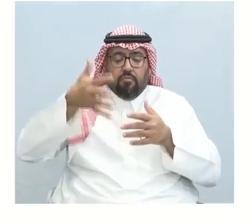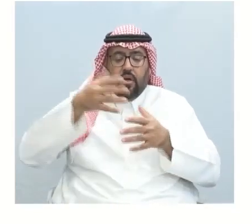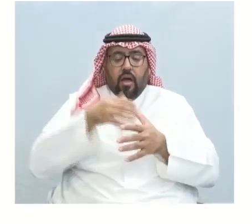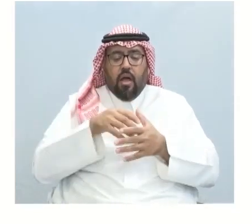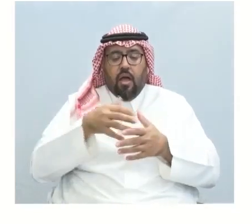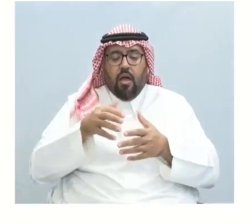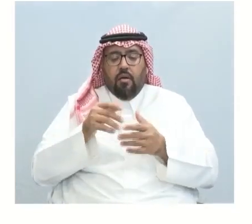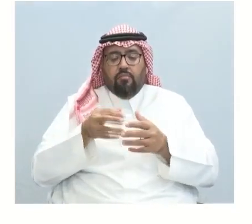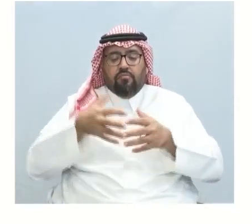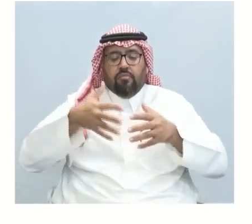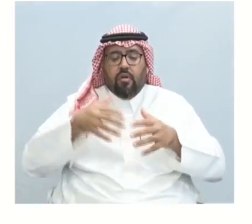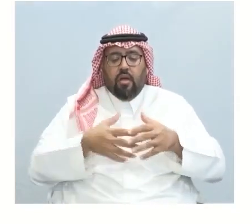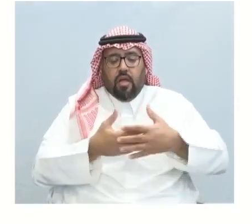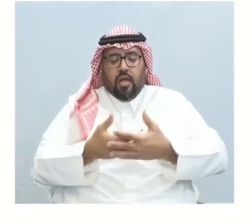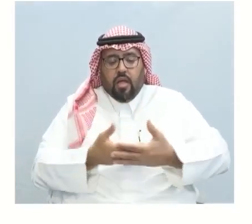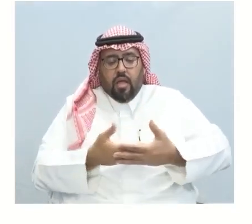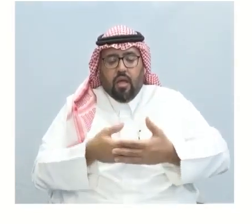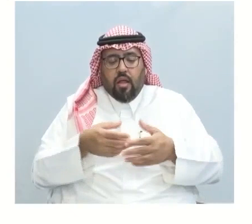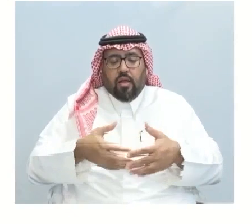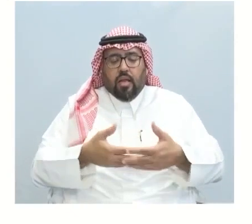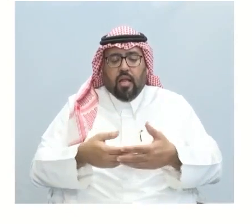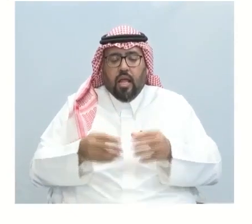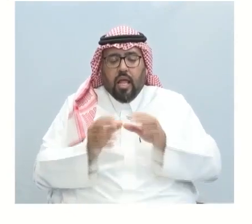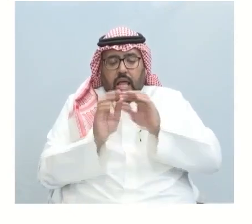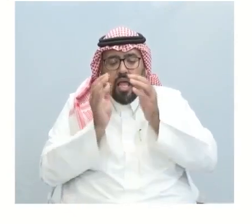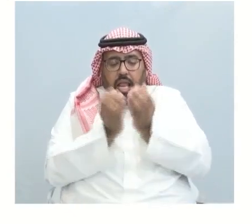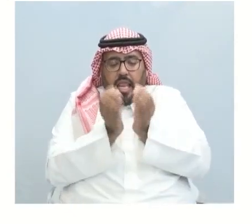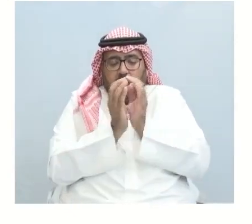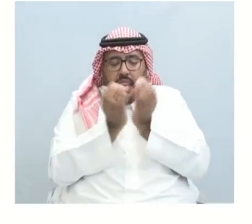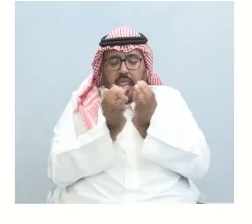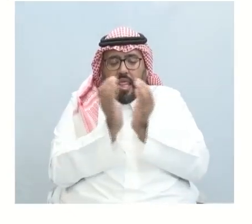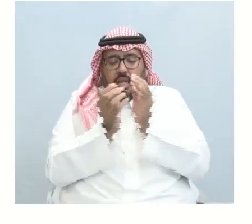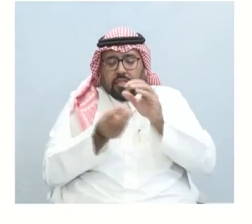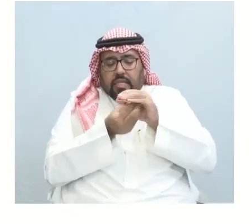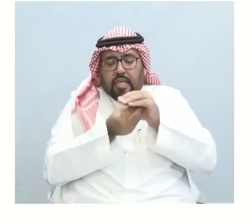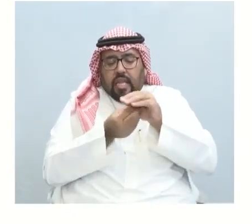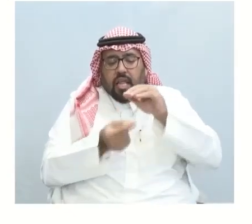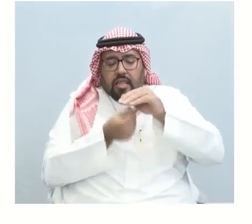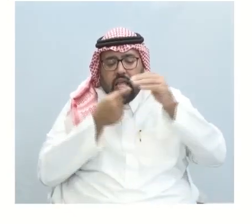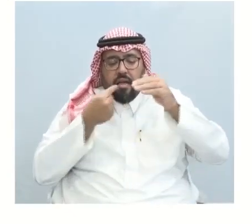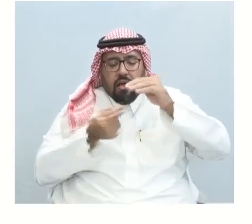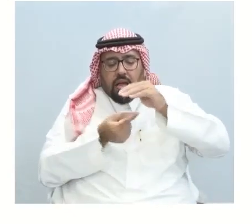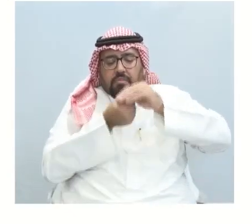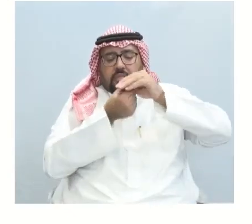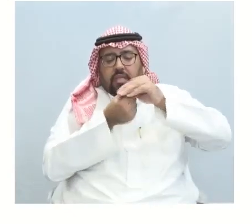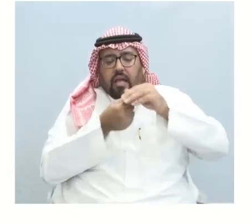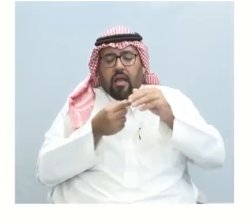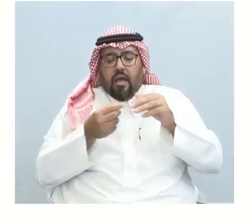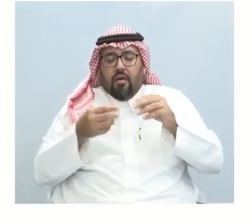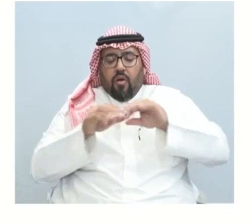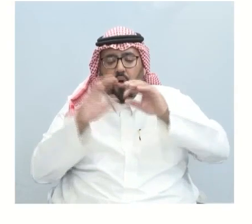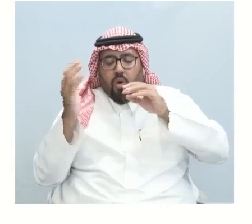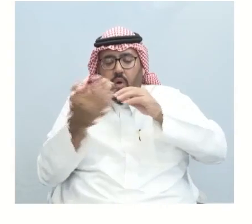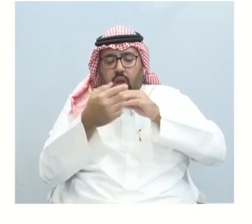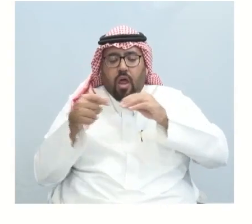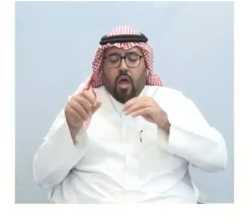مخصبه تتحول الى مليارات من الخلايا المتخصصه في وظائفها اذا وكانه يذكرنا بان